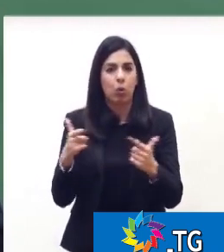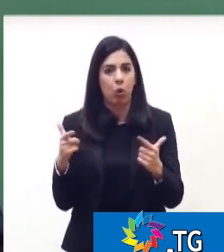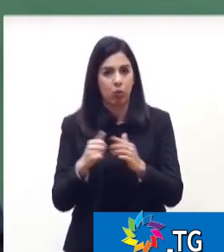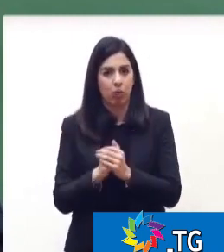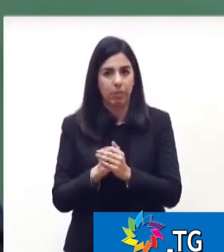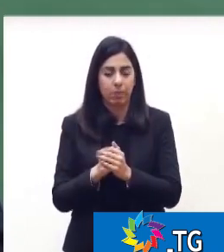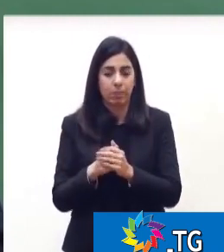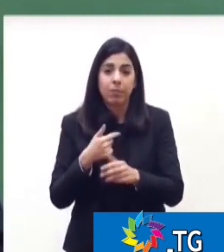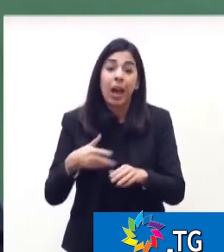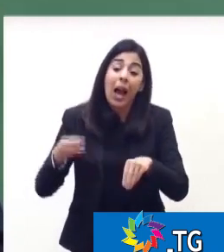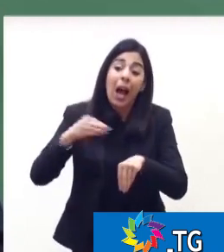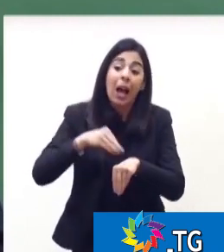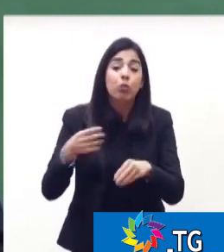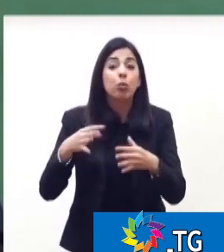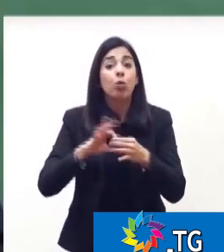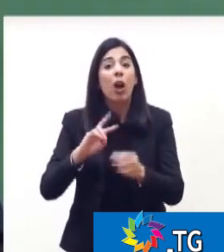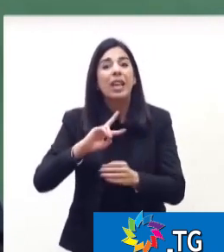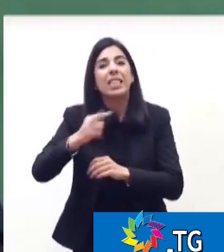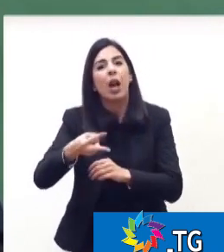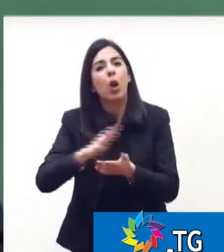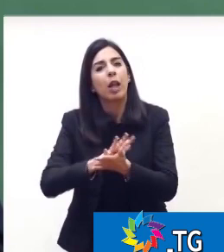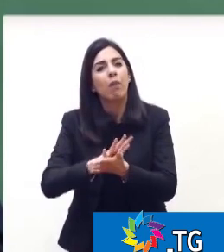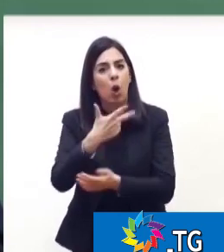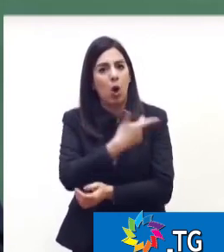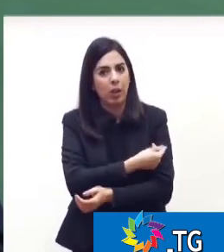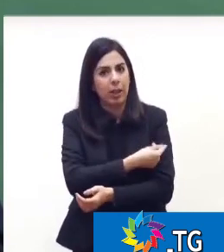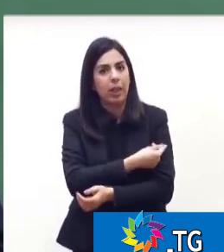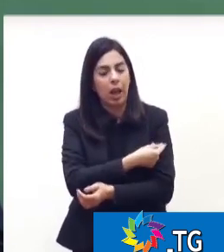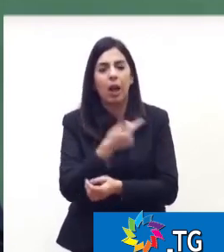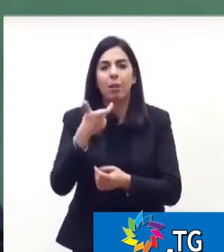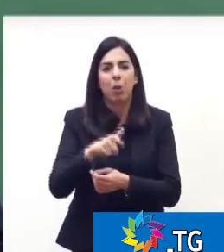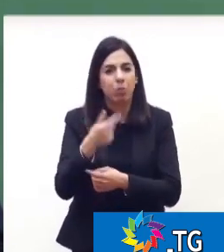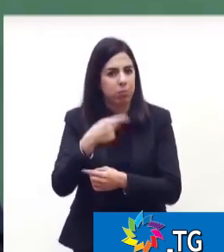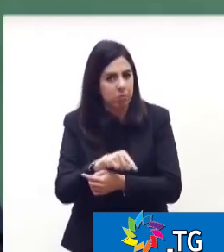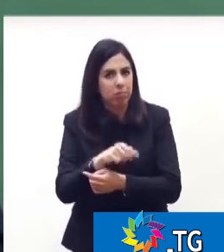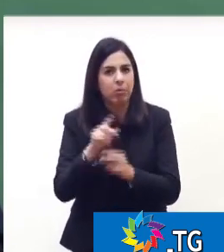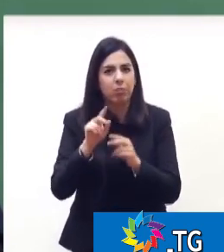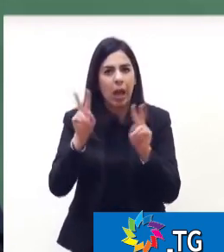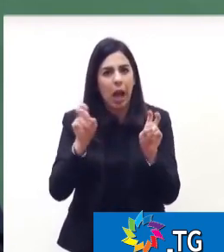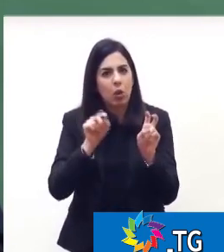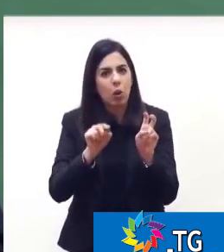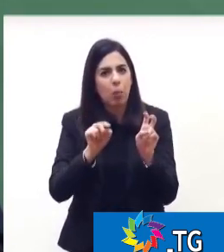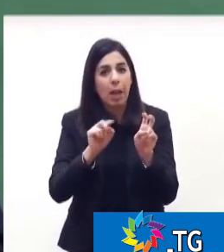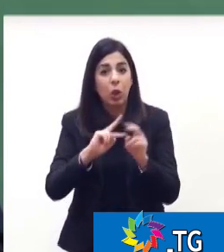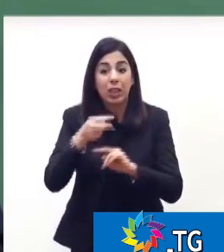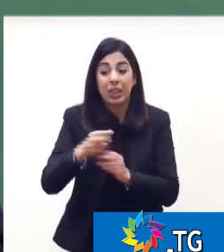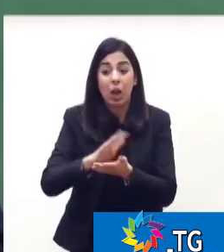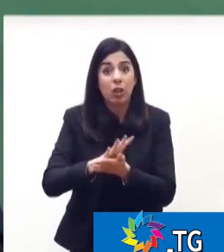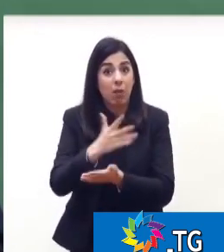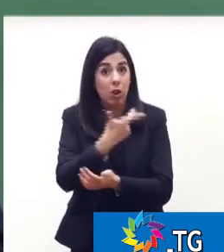somministrazione, perché è stato pure un elemento di